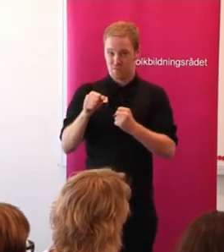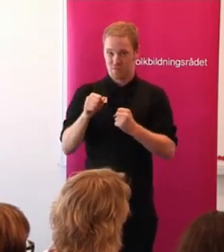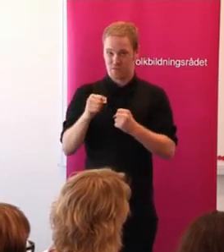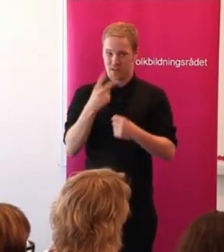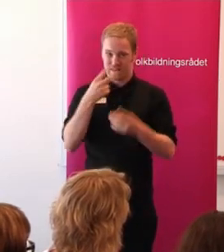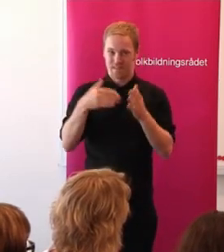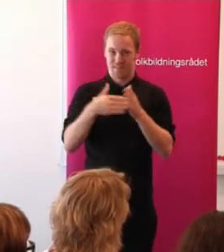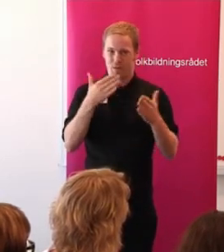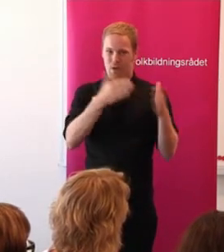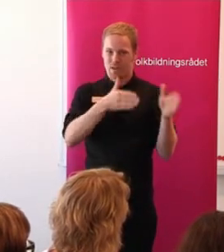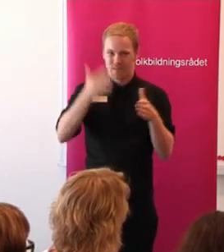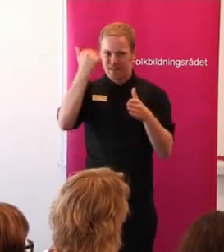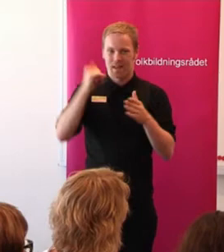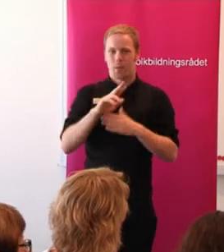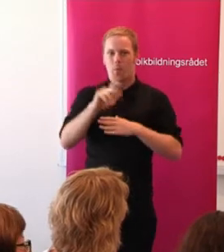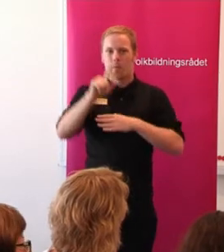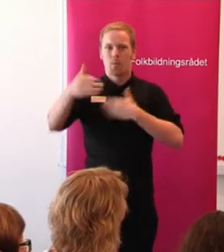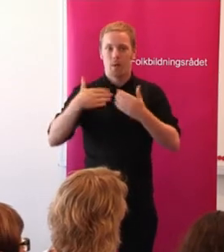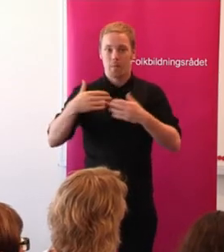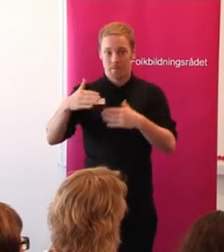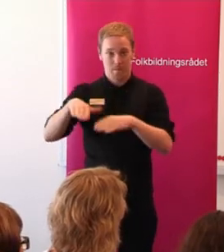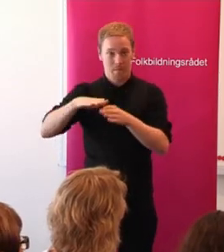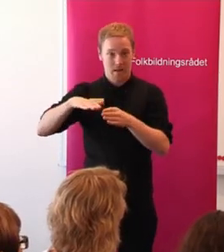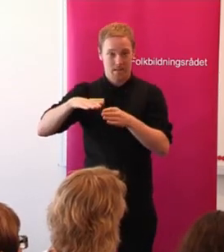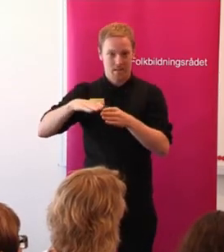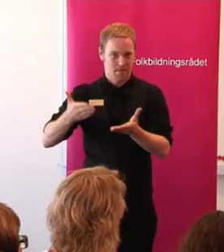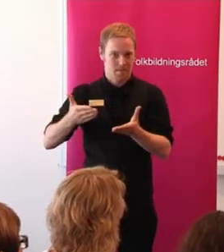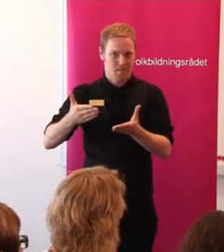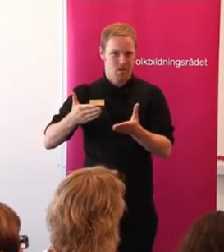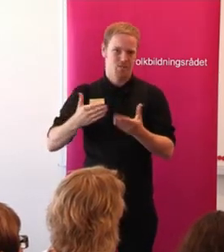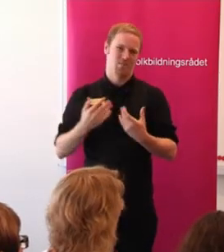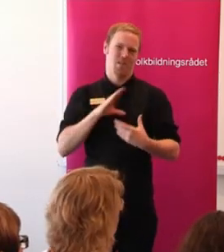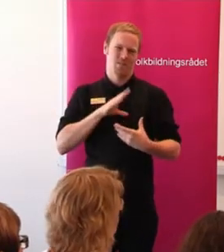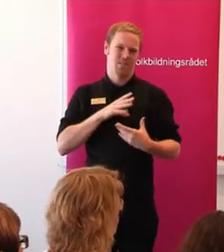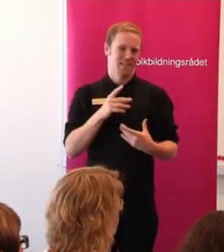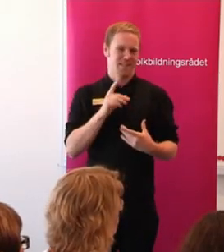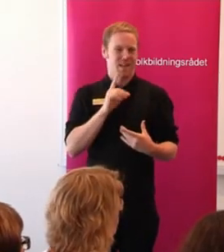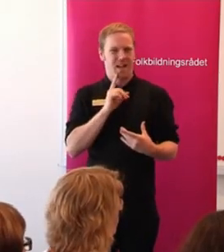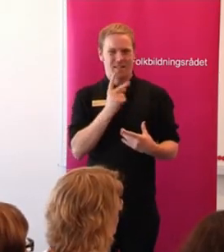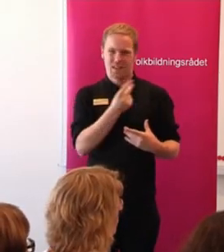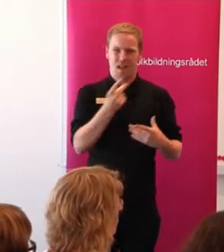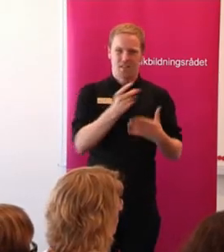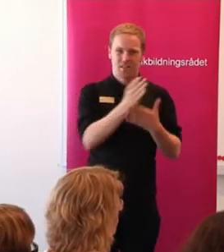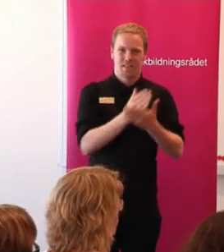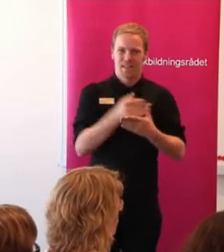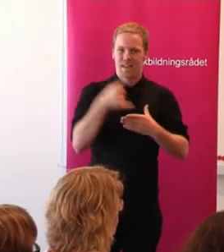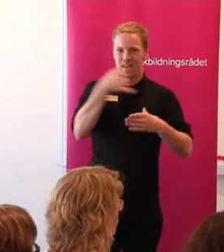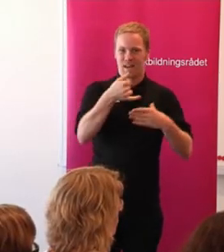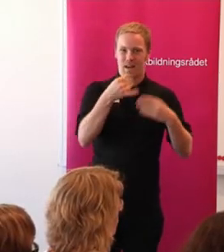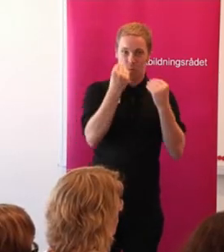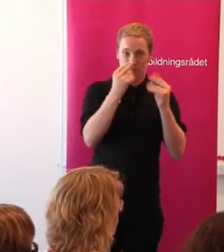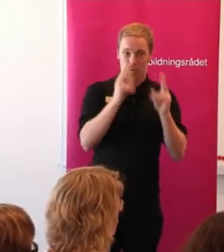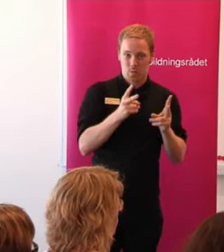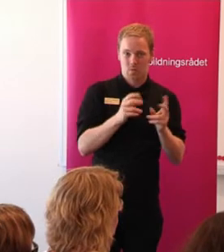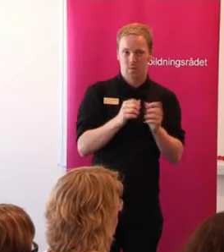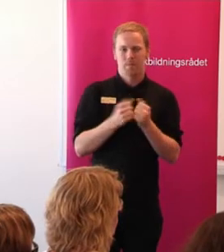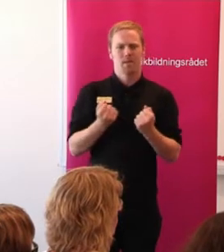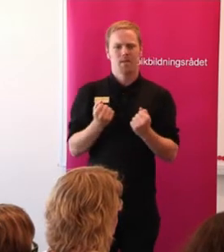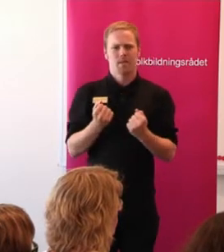när man pratar om skola och utbildning så finns det ju som sagt alltid en annan dimension. Men är det här verkligen rätt och riktigt att Arbetsförmedlingen ska hålla på